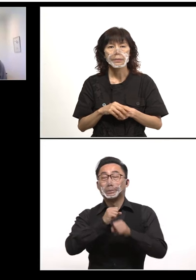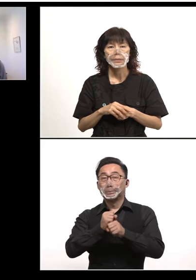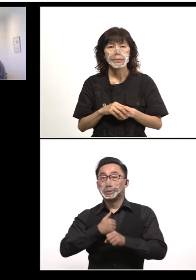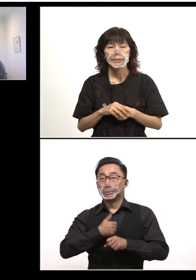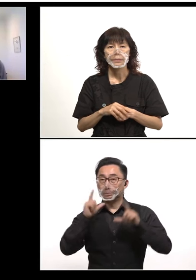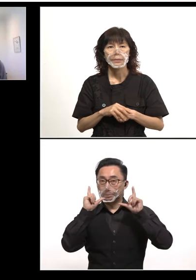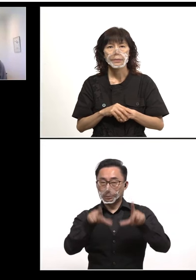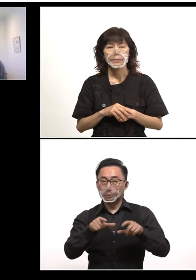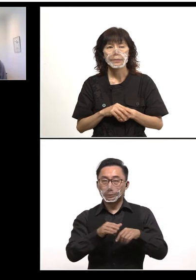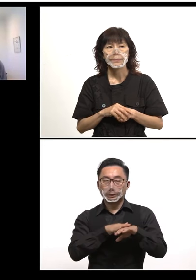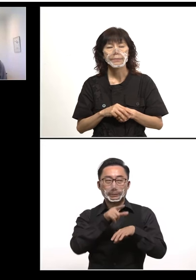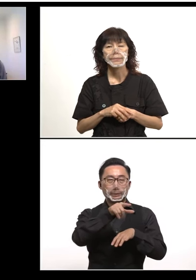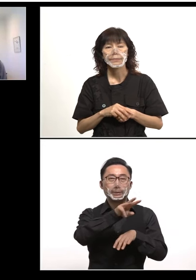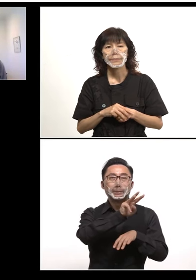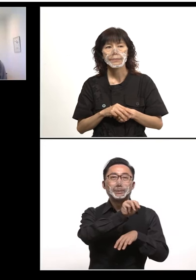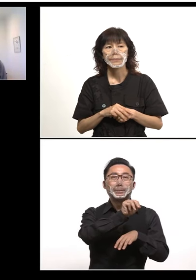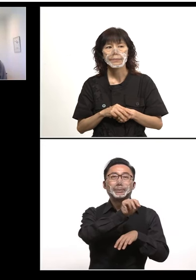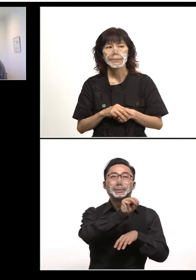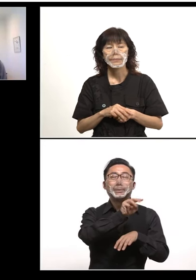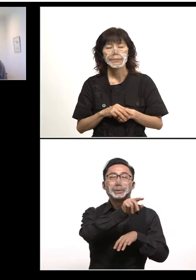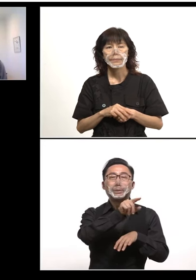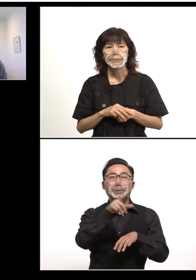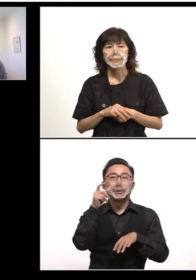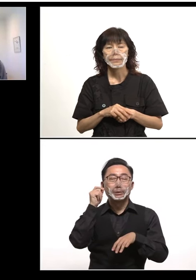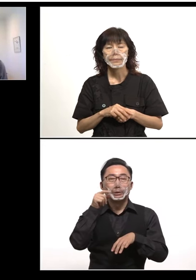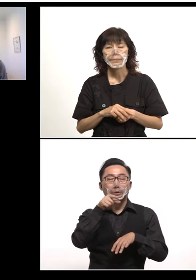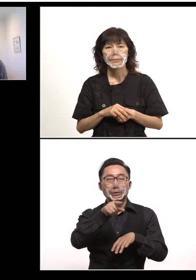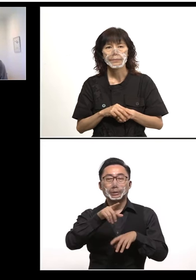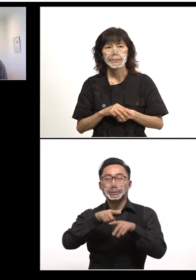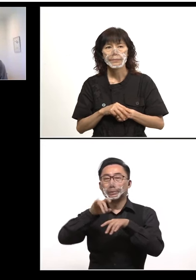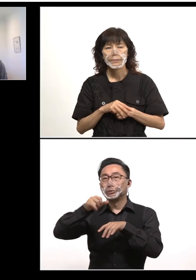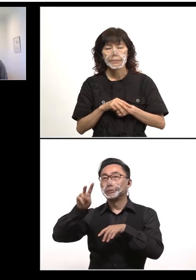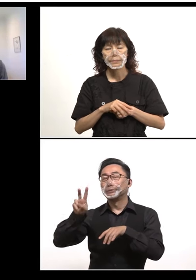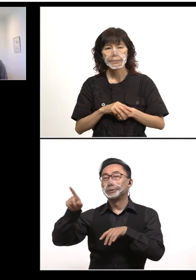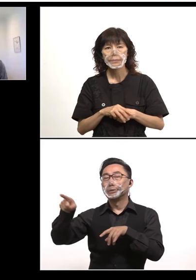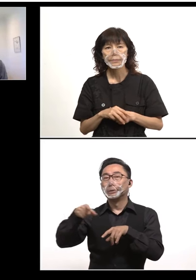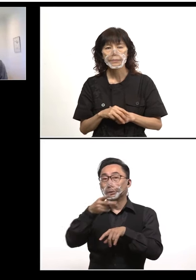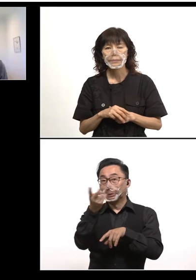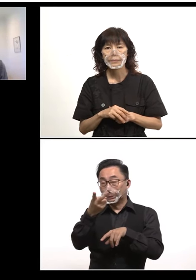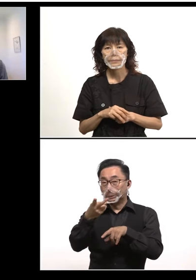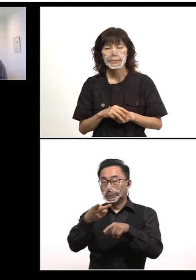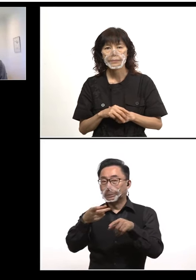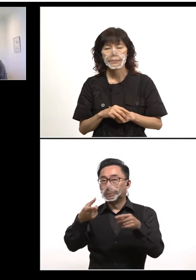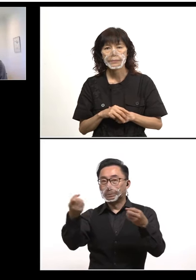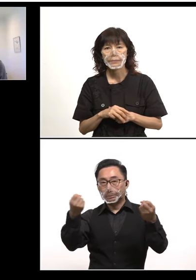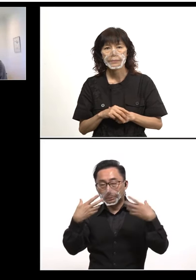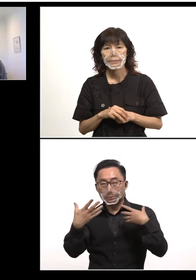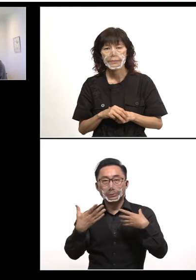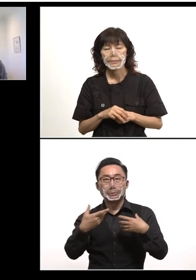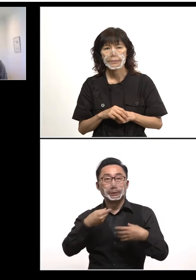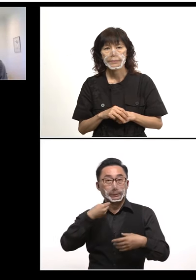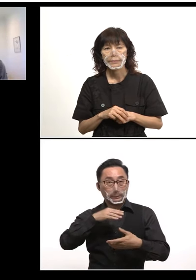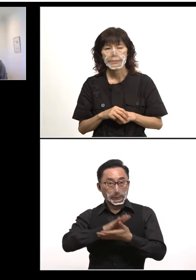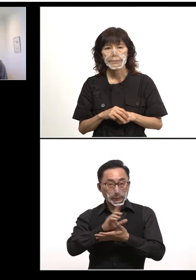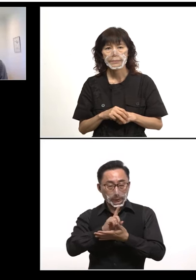其實我剛才想回應Mimi的個關係咧，同埋阿 John 的經驗咧，即係我覺得同個同學